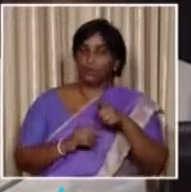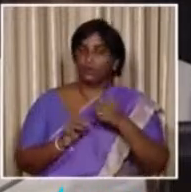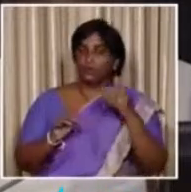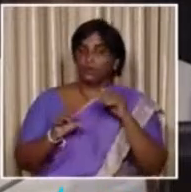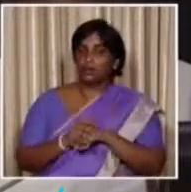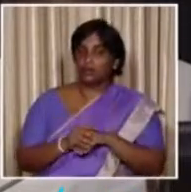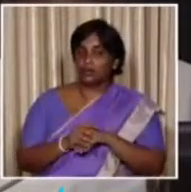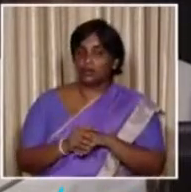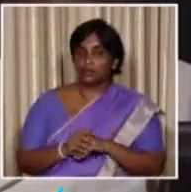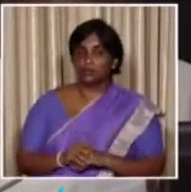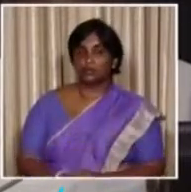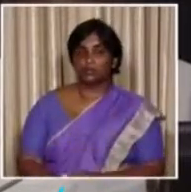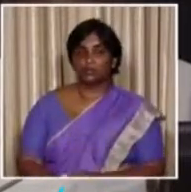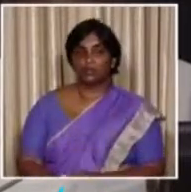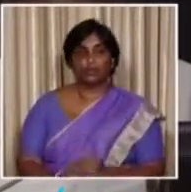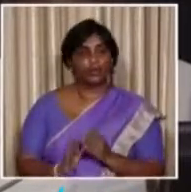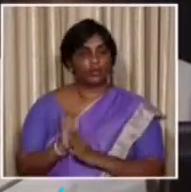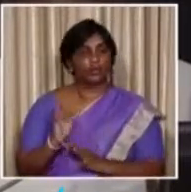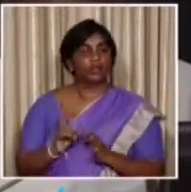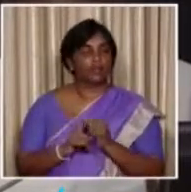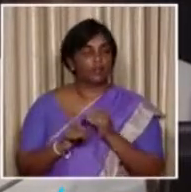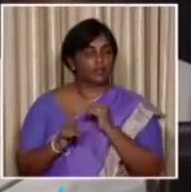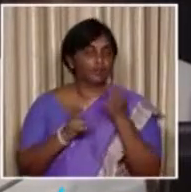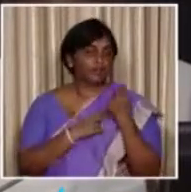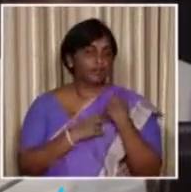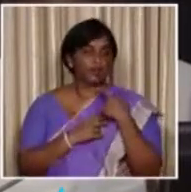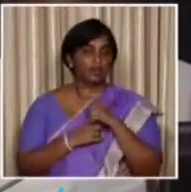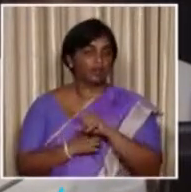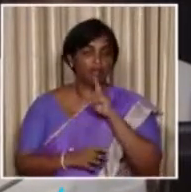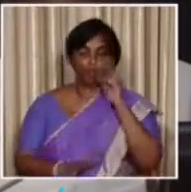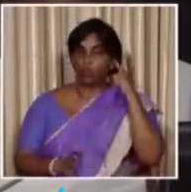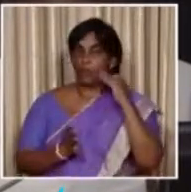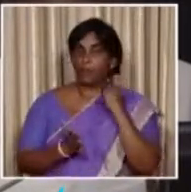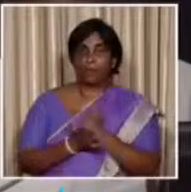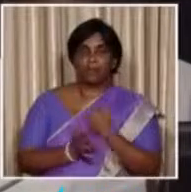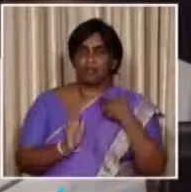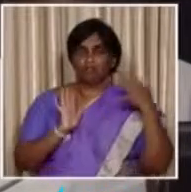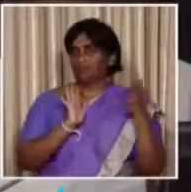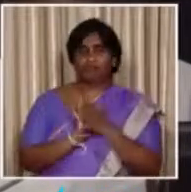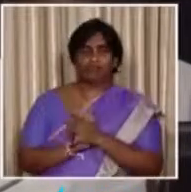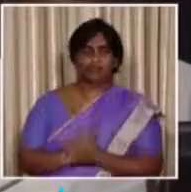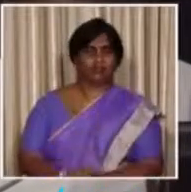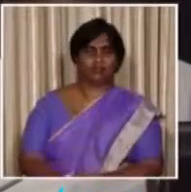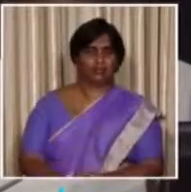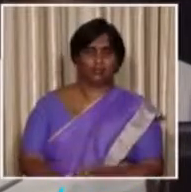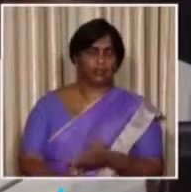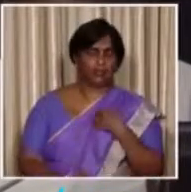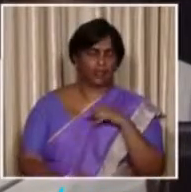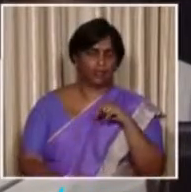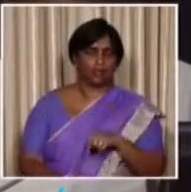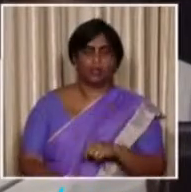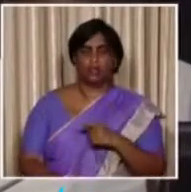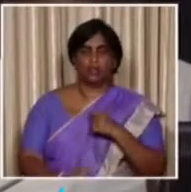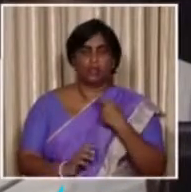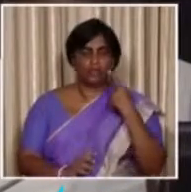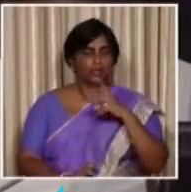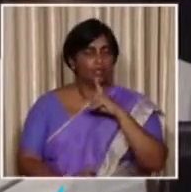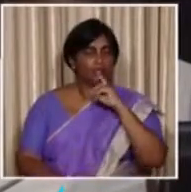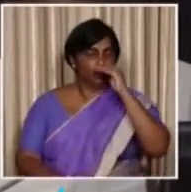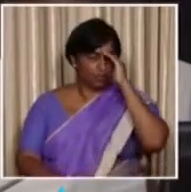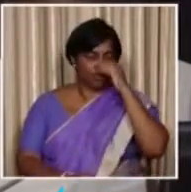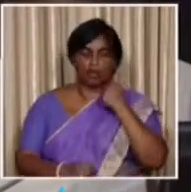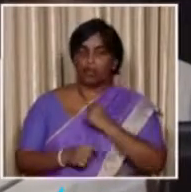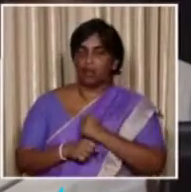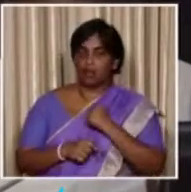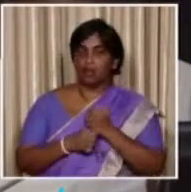කවුද? ඇමතිවරයා වශයෙන් බාරේ. එයා කිව්වා ලෝක බැංකුවත් එක්ක අපේ කිසිම එකක් නැහැ. මට ඒ වෙලාව වෙනකොට නියෝජ්‍ය කතානායකතුමනේ අපේ